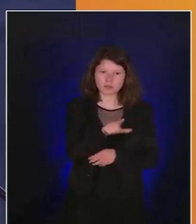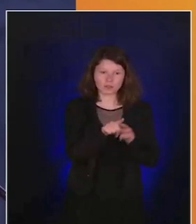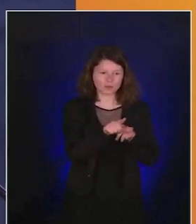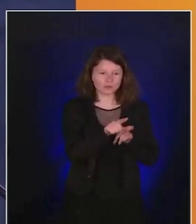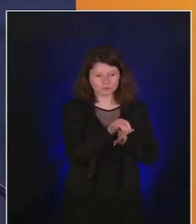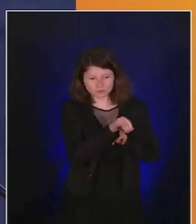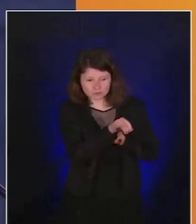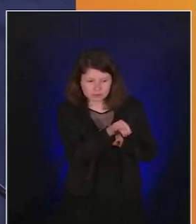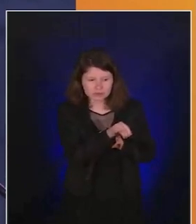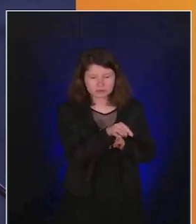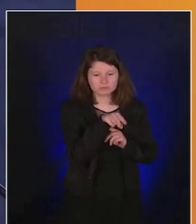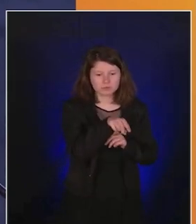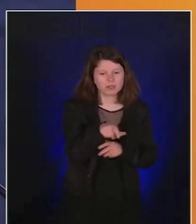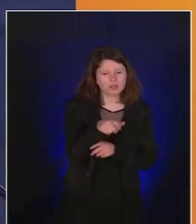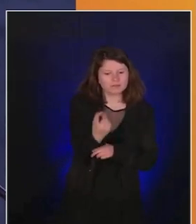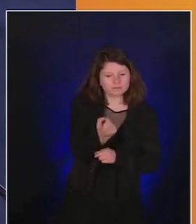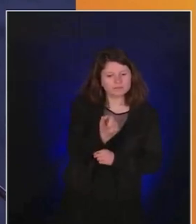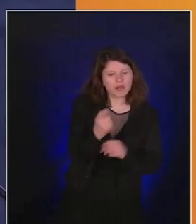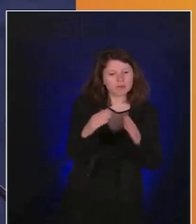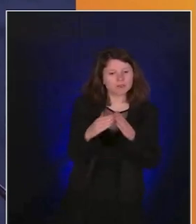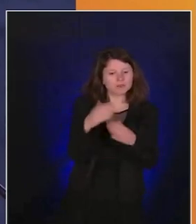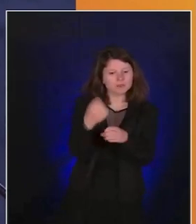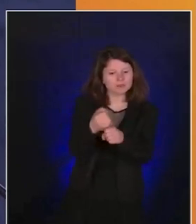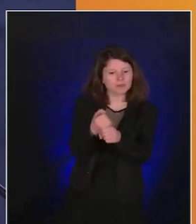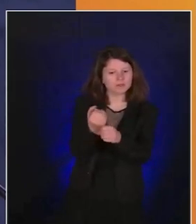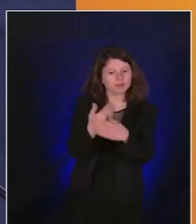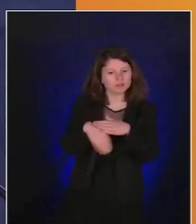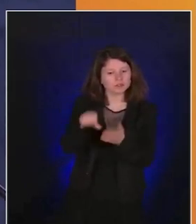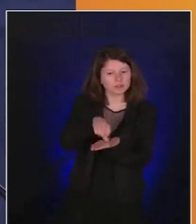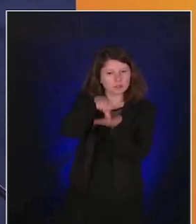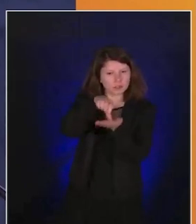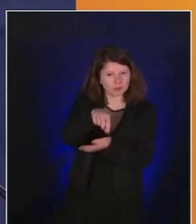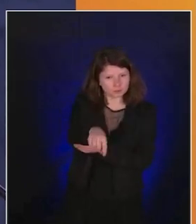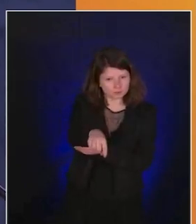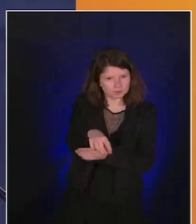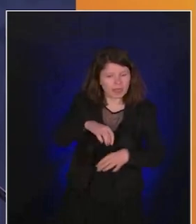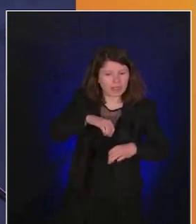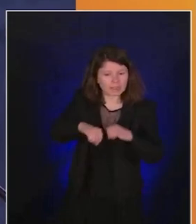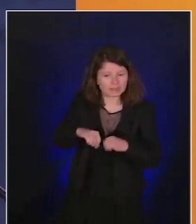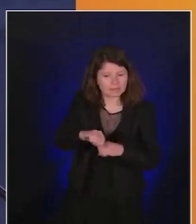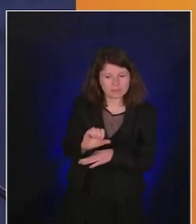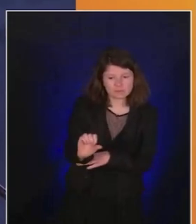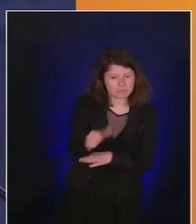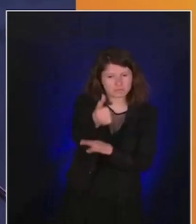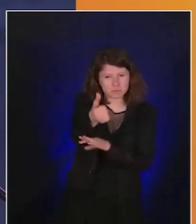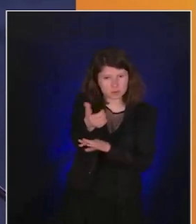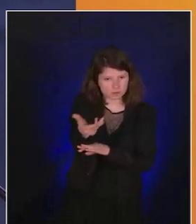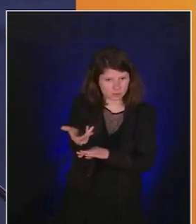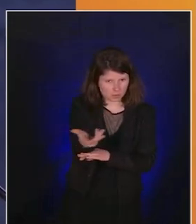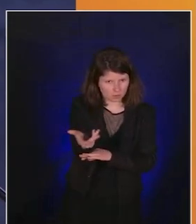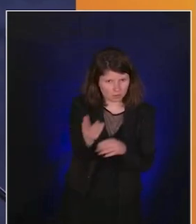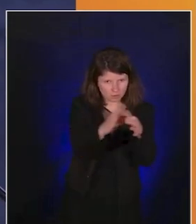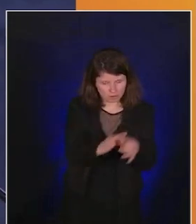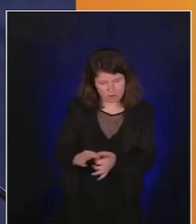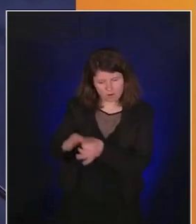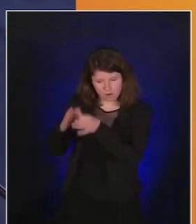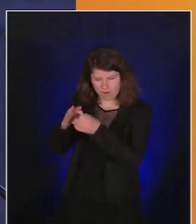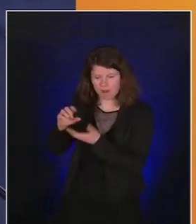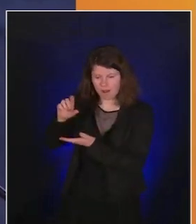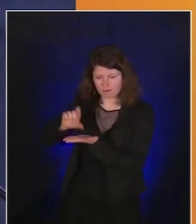en Iran. L'activité principale de Maison des Travailleurs en compagnie de conseillers islamiques dans les